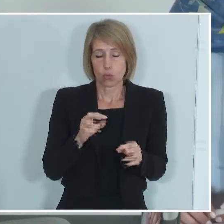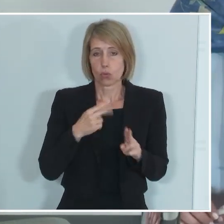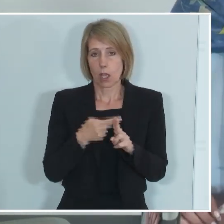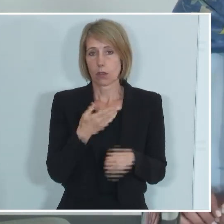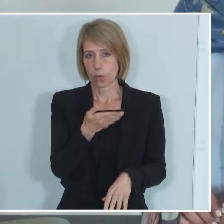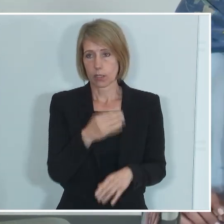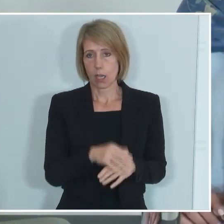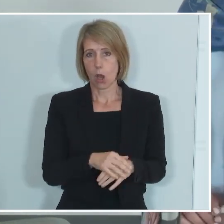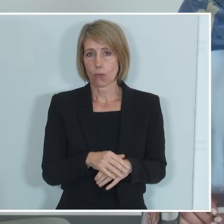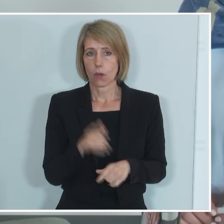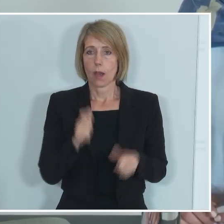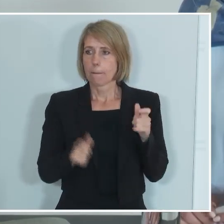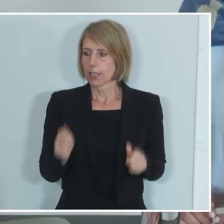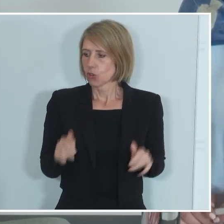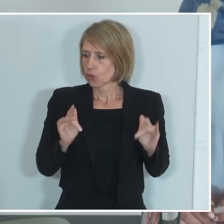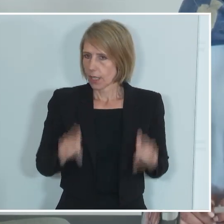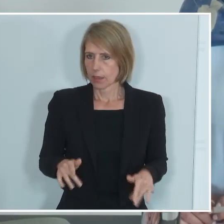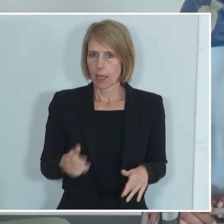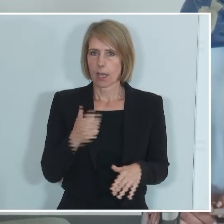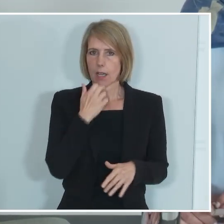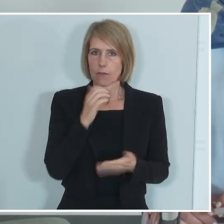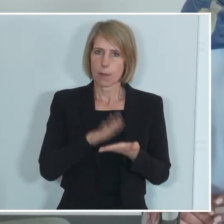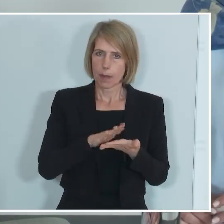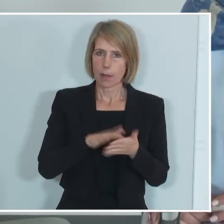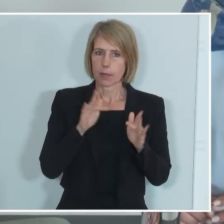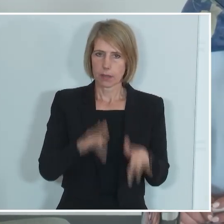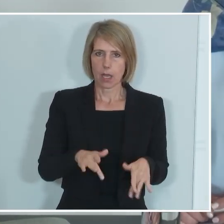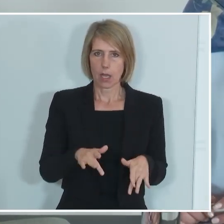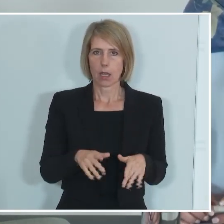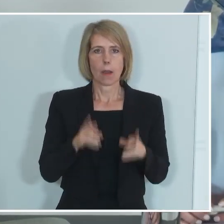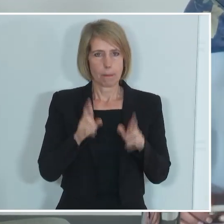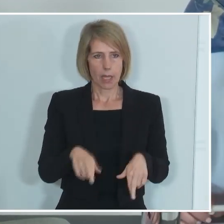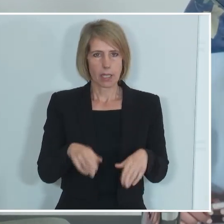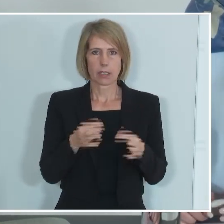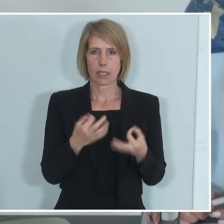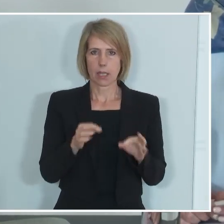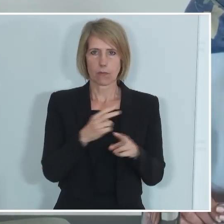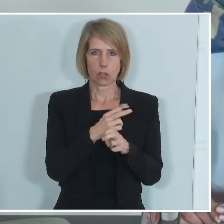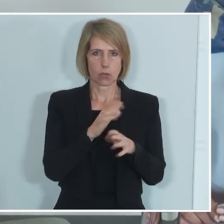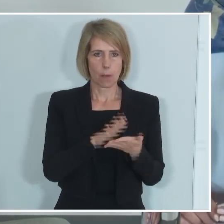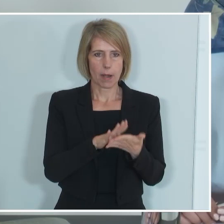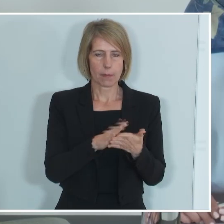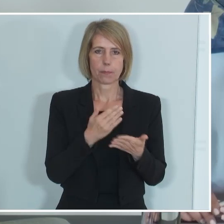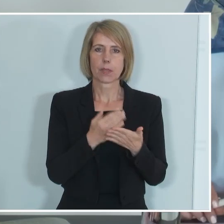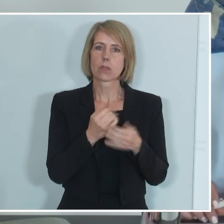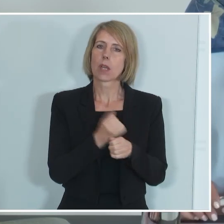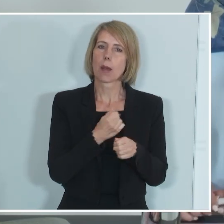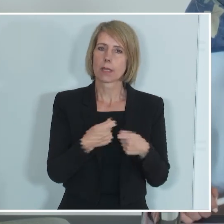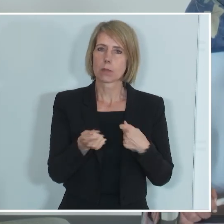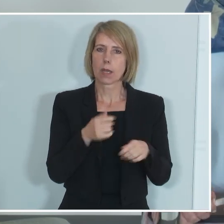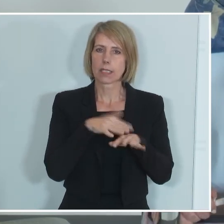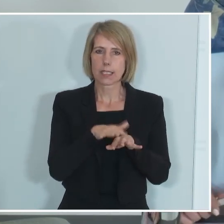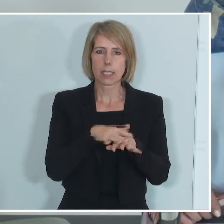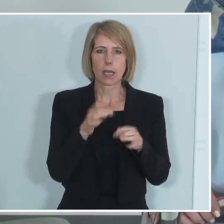Die Menschen sind da, sie werden da bleiben, weil sie berechtigt sind, in Österreich zu bleiben. Deswegen müssen wir alles tun, dass die Arbeitsmarktintegration so rasch wie